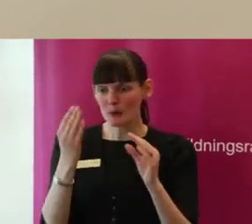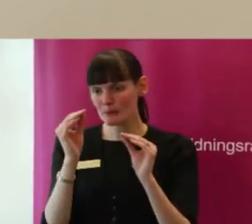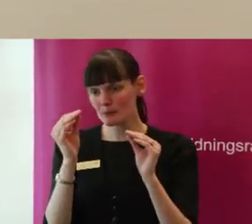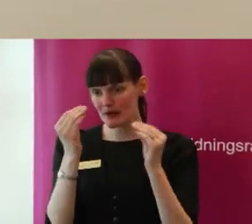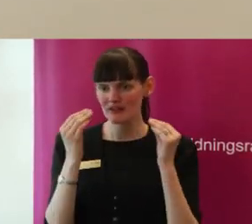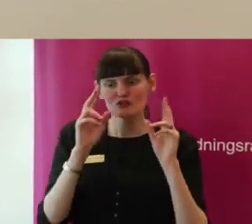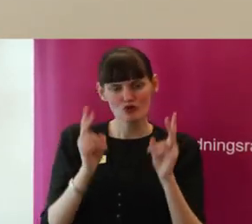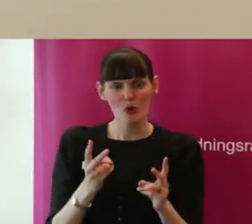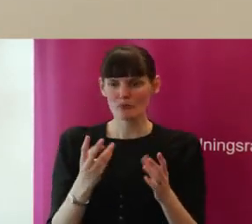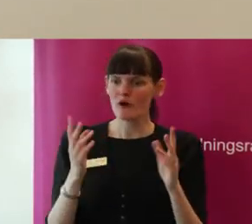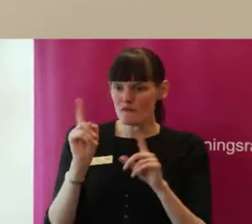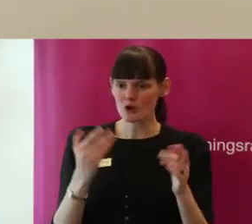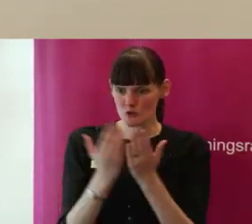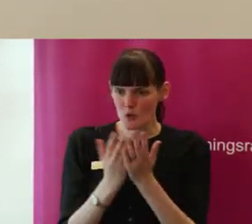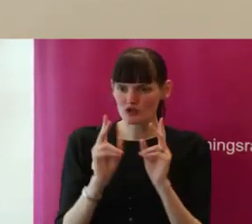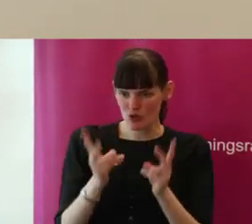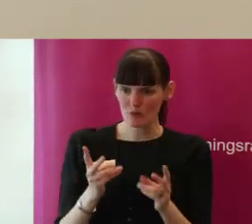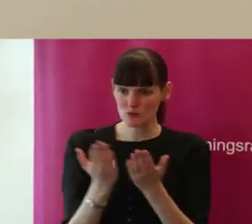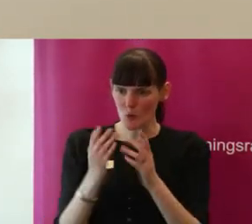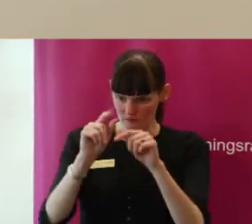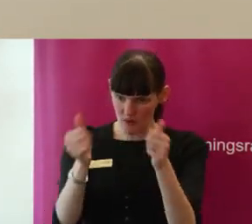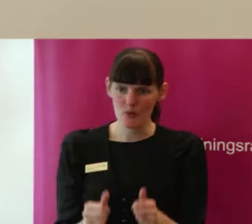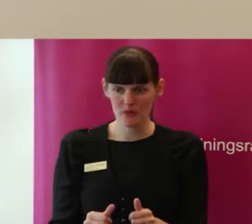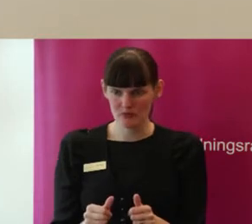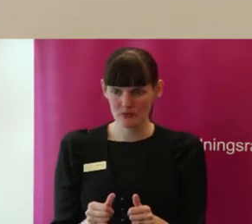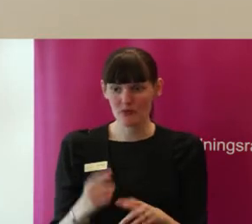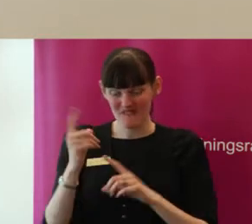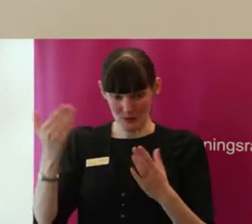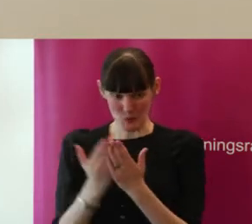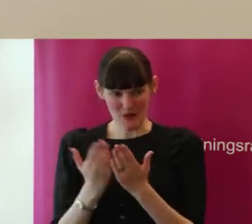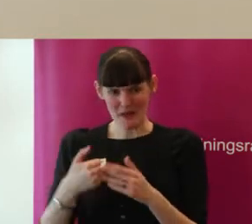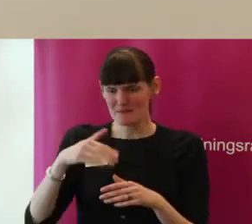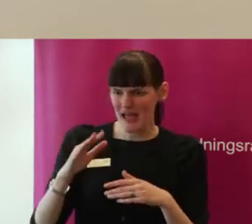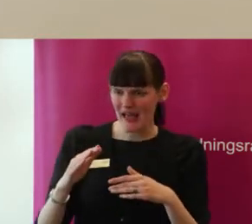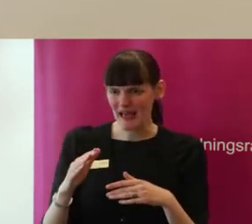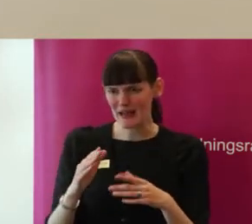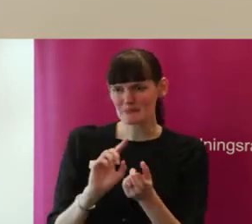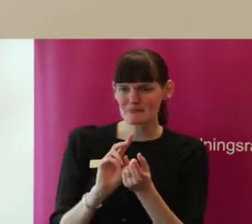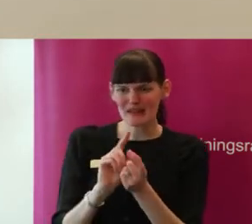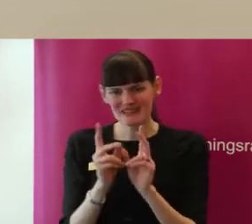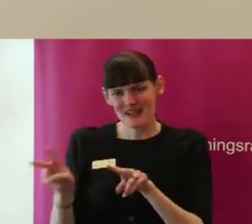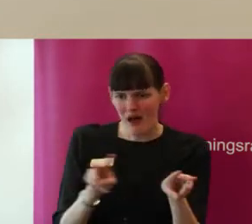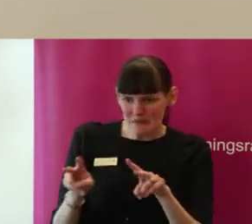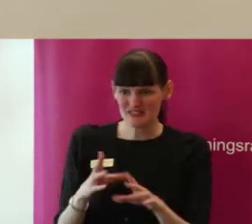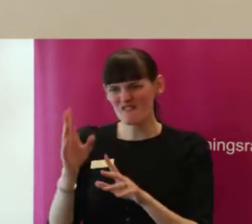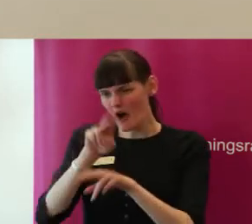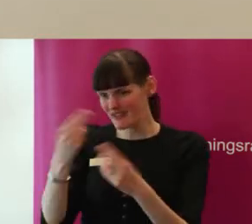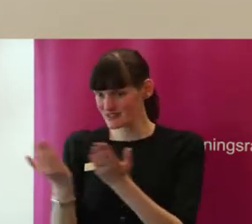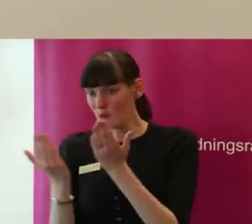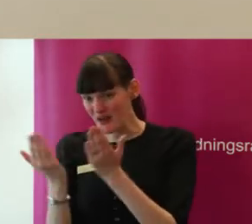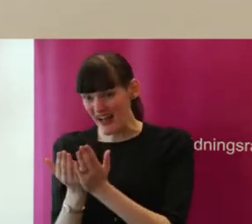skolform. Folkhögskolan håller på att närma sig det rationella utbildningssystemet. Risken med det är ju att man blir en